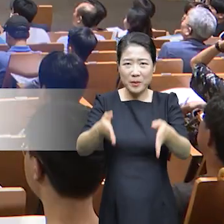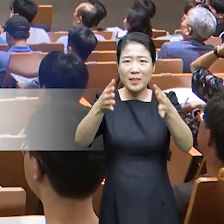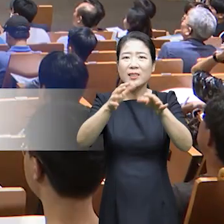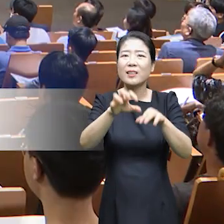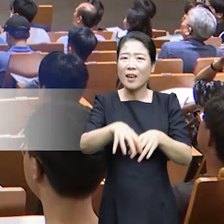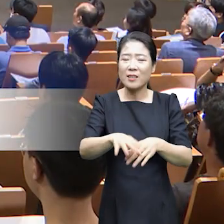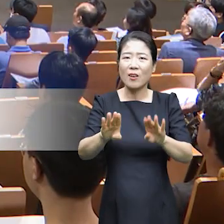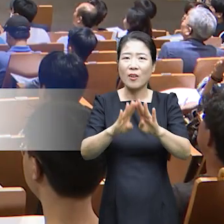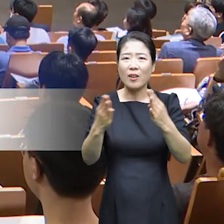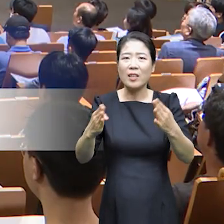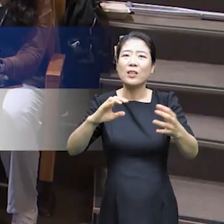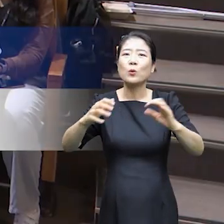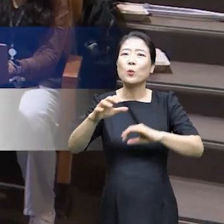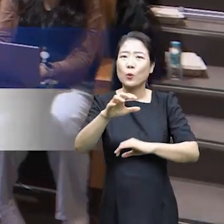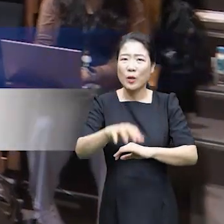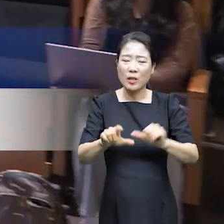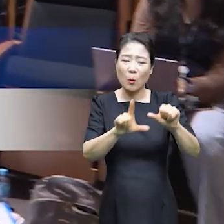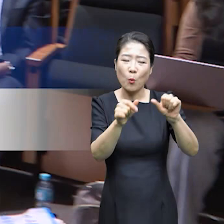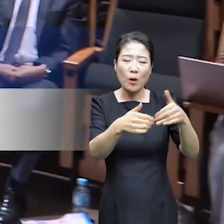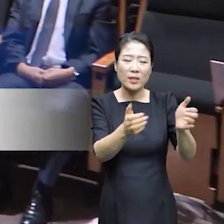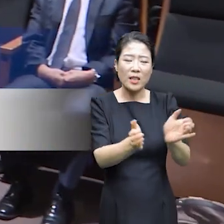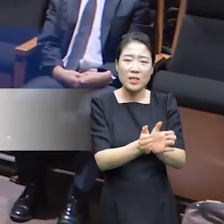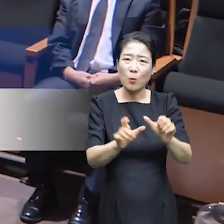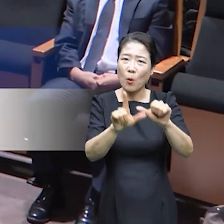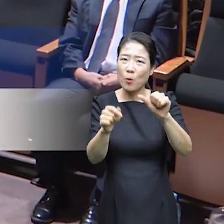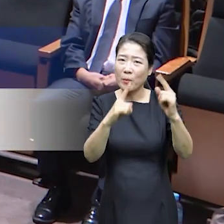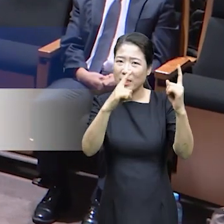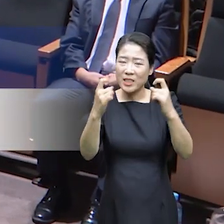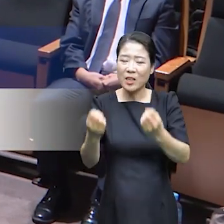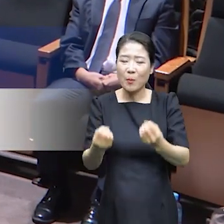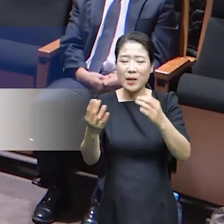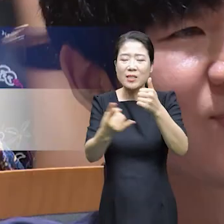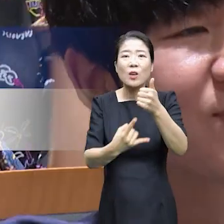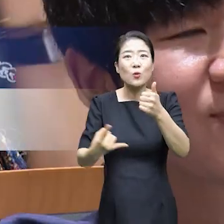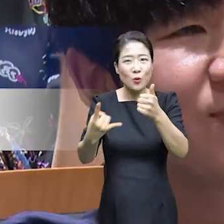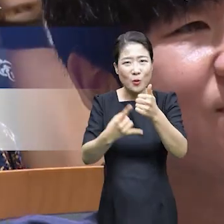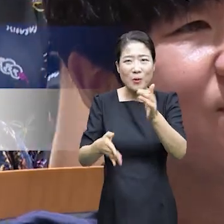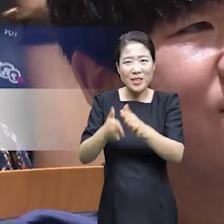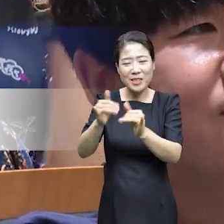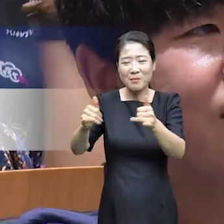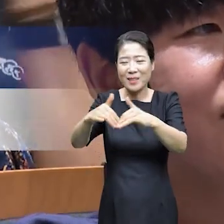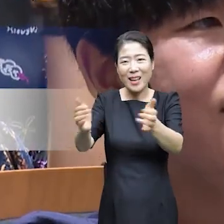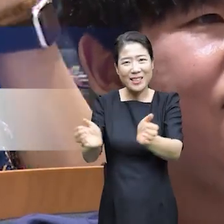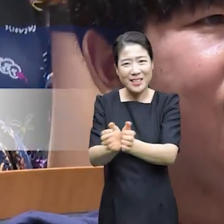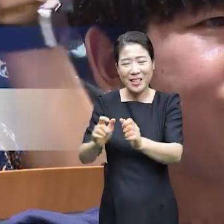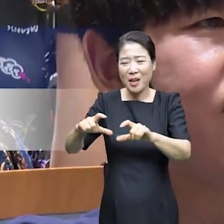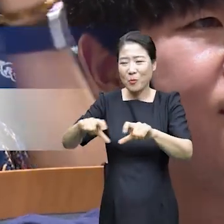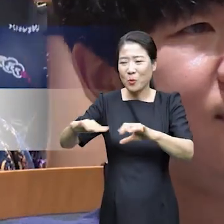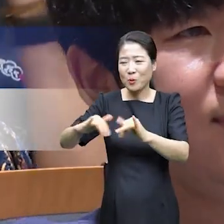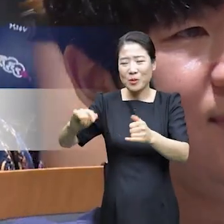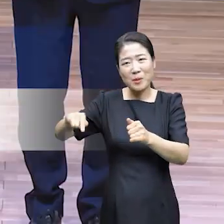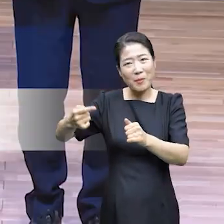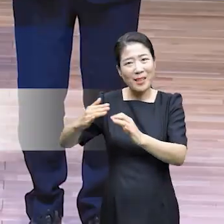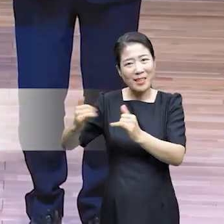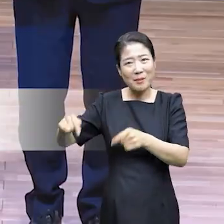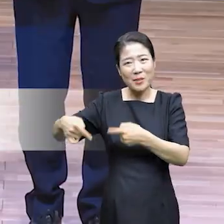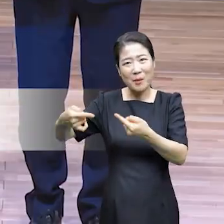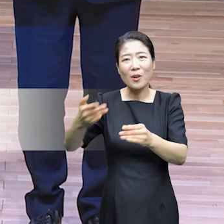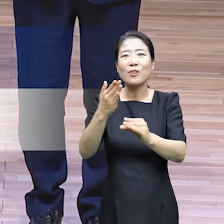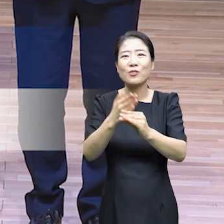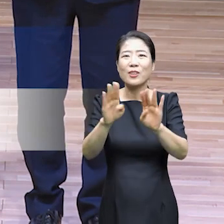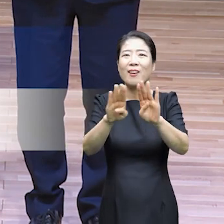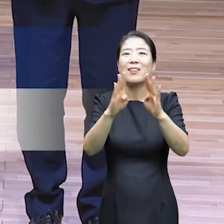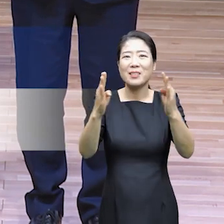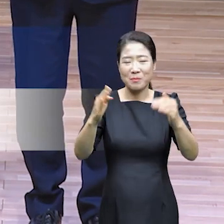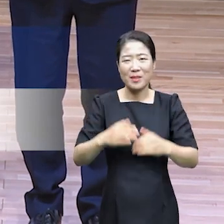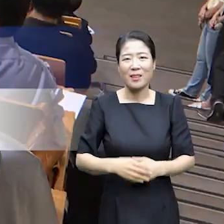광주시민 대토론회는 5월 단체와 5.18 기념 행사 위원회 시민단체 일반 시민 100여명이 참석한 가운데